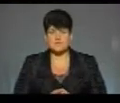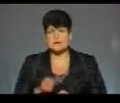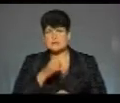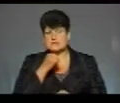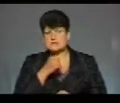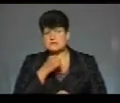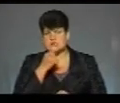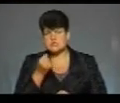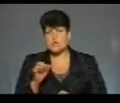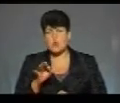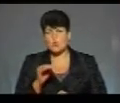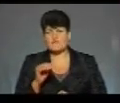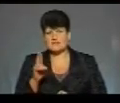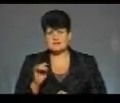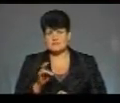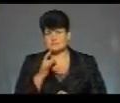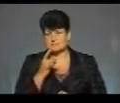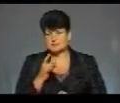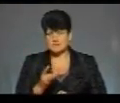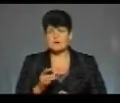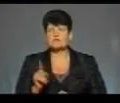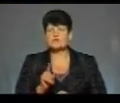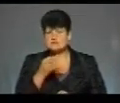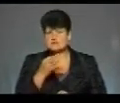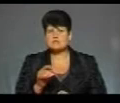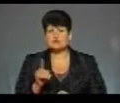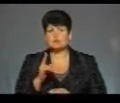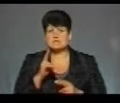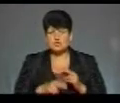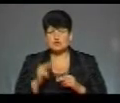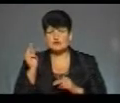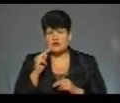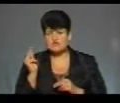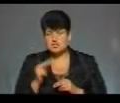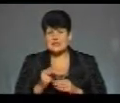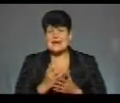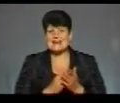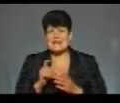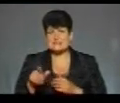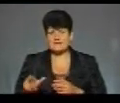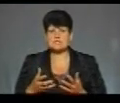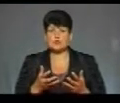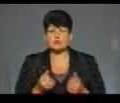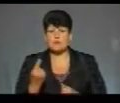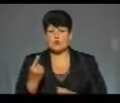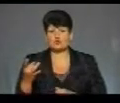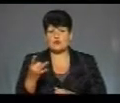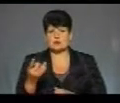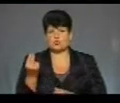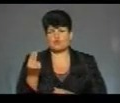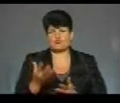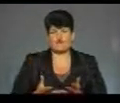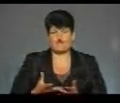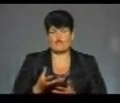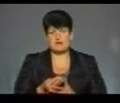офіцер прес-центру ОК «Захід» Ярослав Мельничук, по завершенню навчань резервісти отримують одноразову грошову